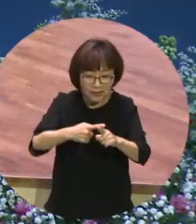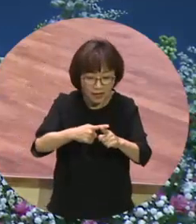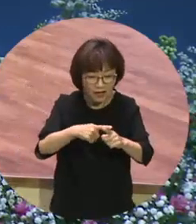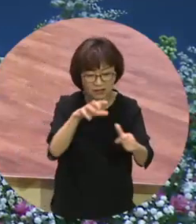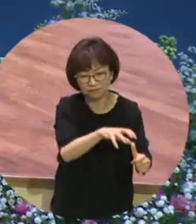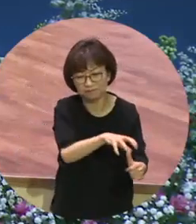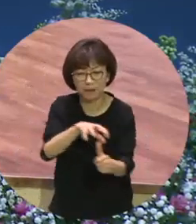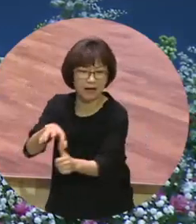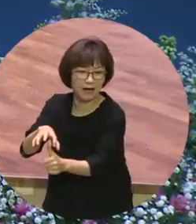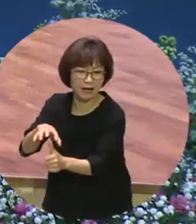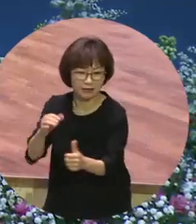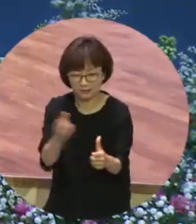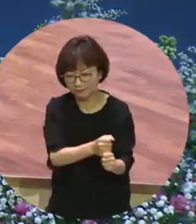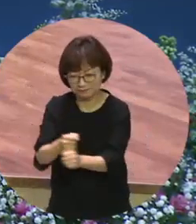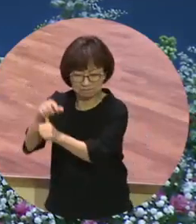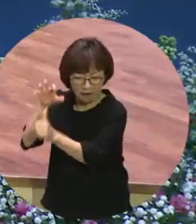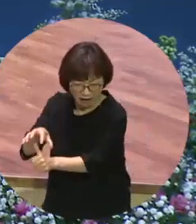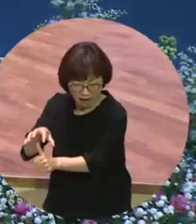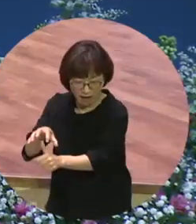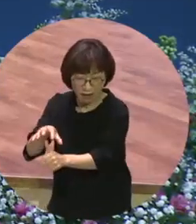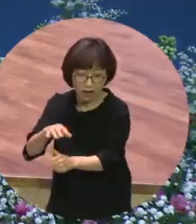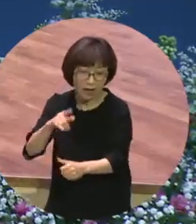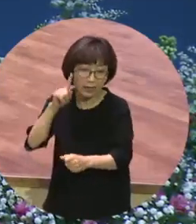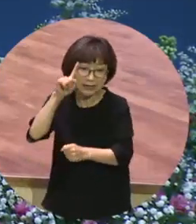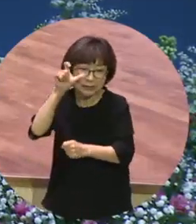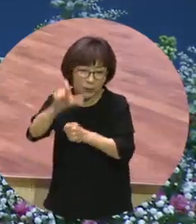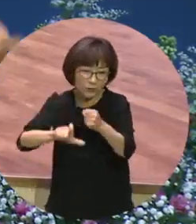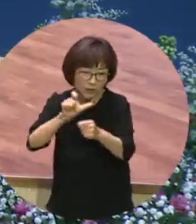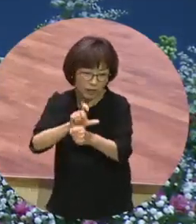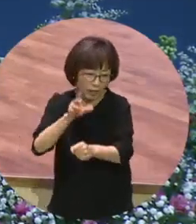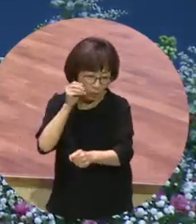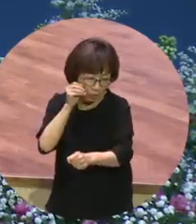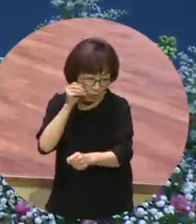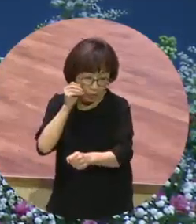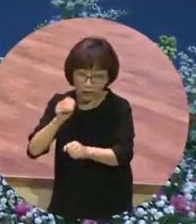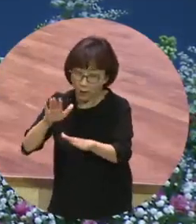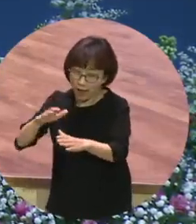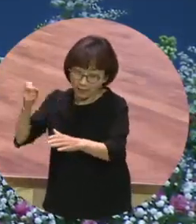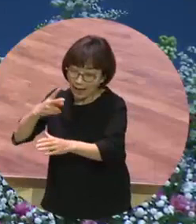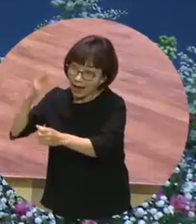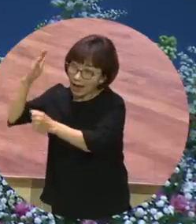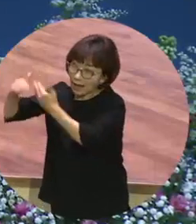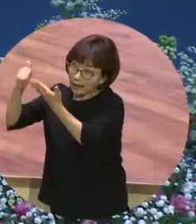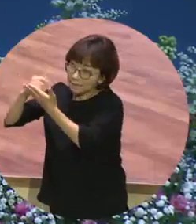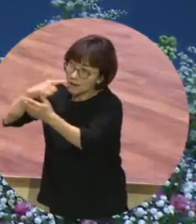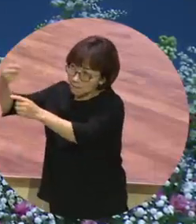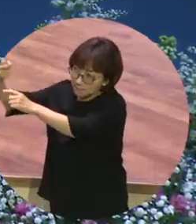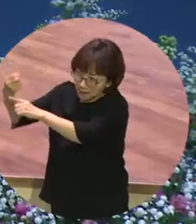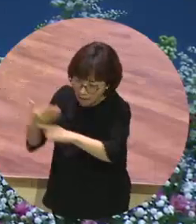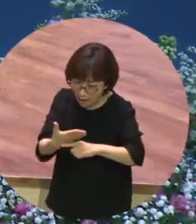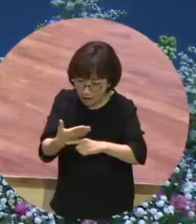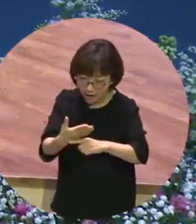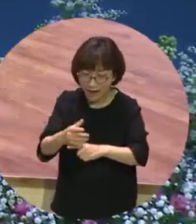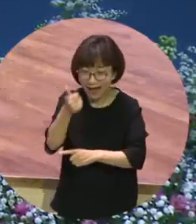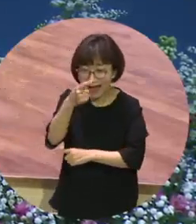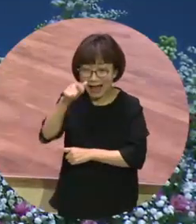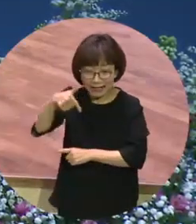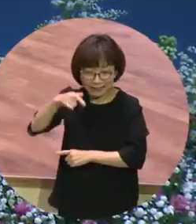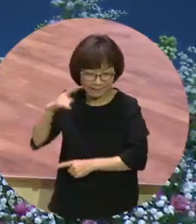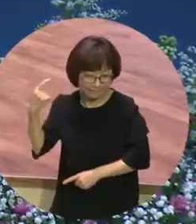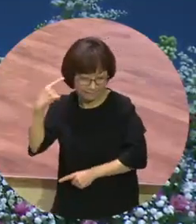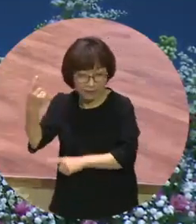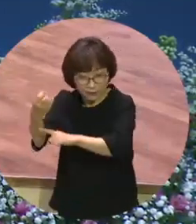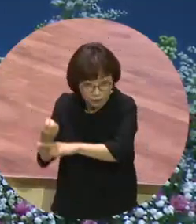중단해놨다가 학계 승계 통해서 하나님 말씀이 전파되니까 다시 시작하는 거예요. 15년 만에 다시 시작하는데